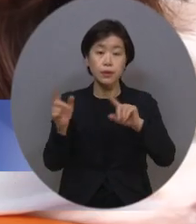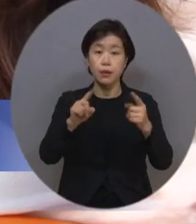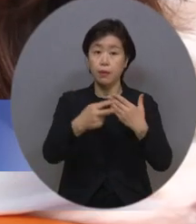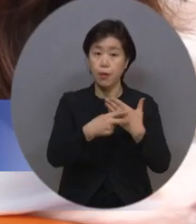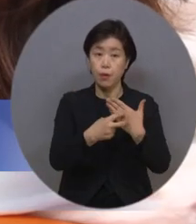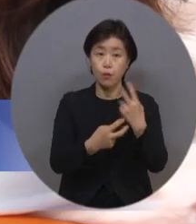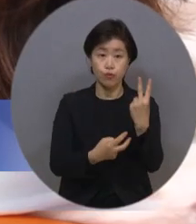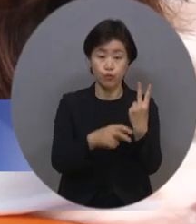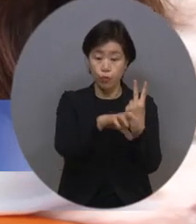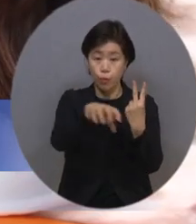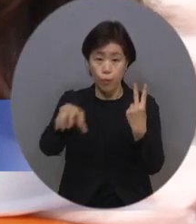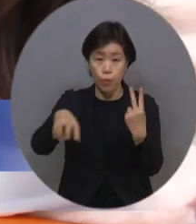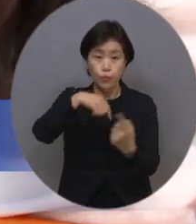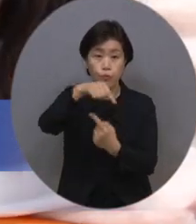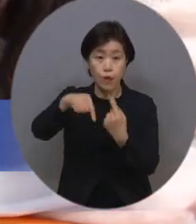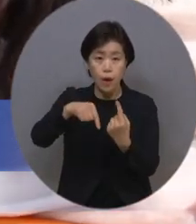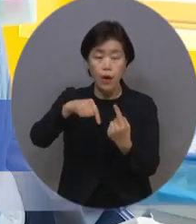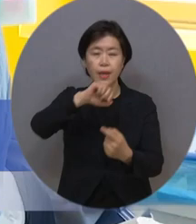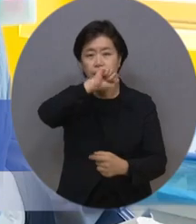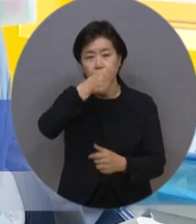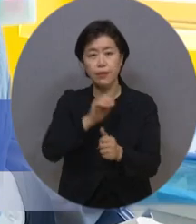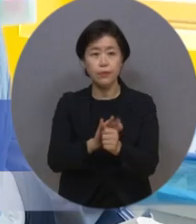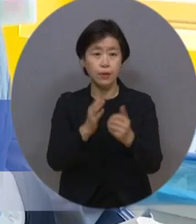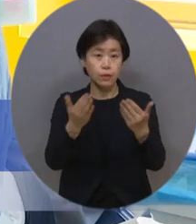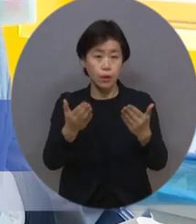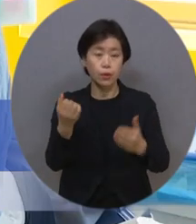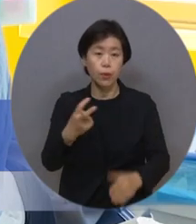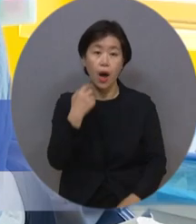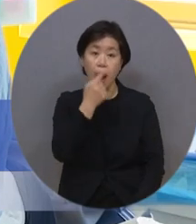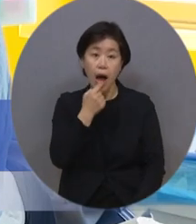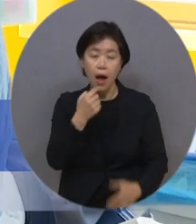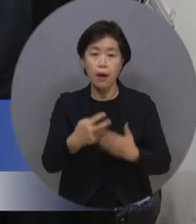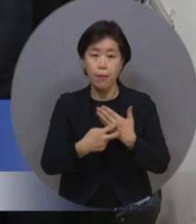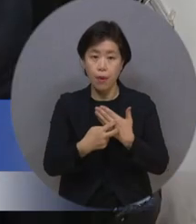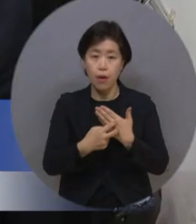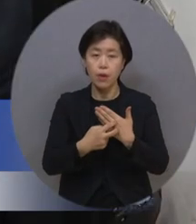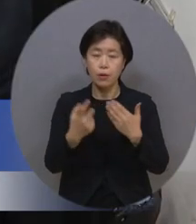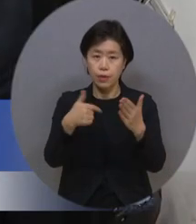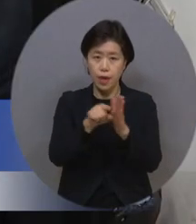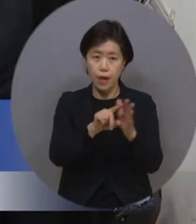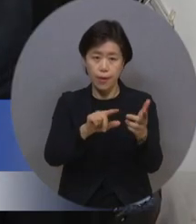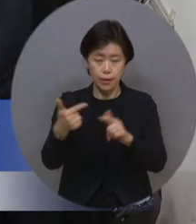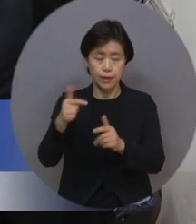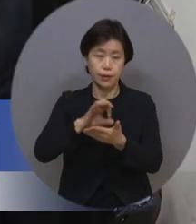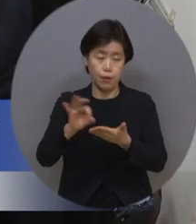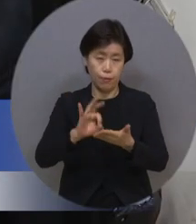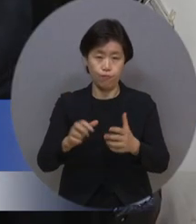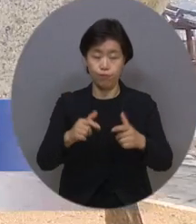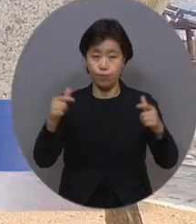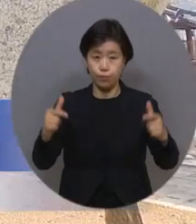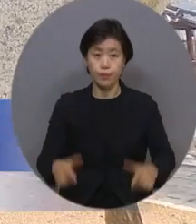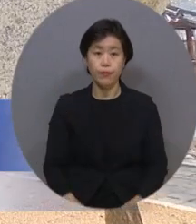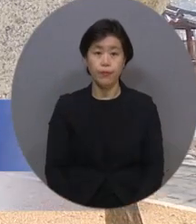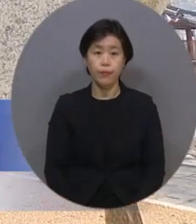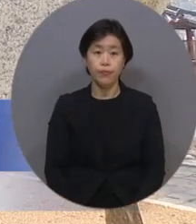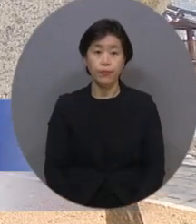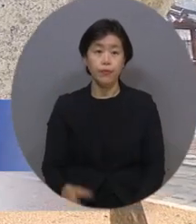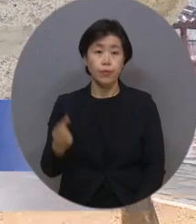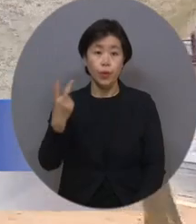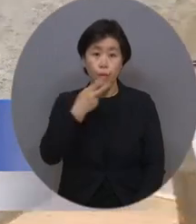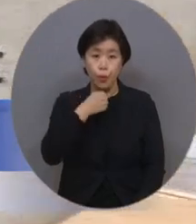2개소의 운영전 예산과 장애인 구강진료센터 비급여 진료비가 증액됐습니다 한편